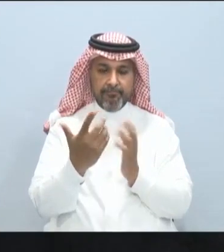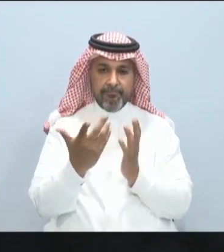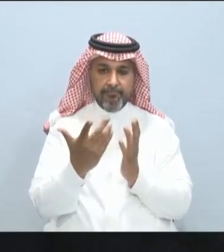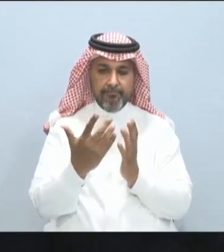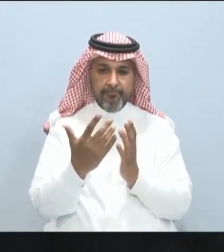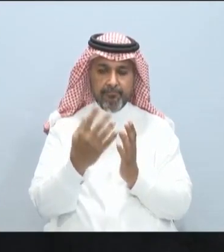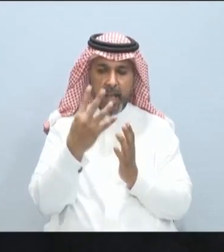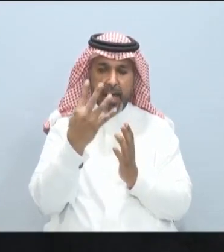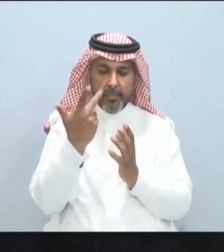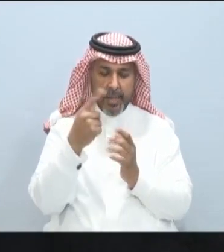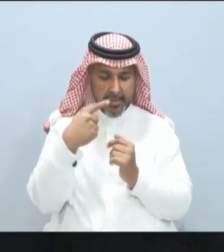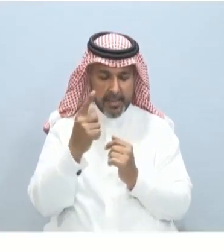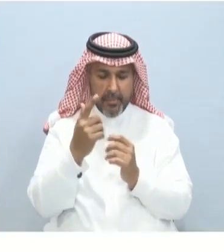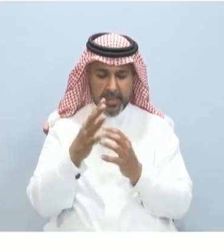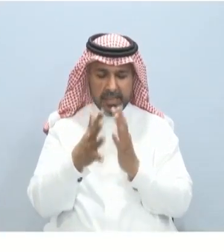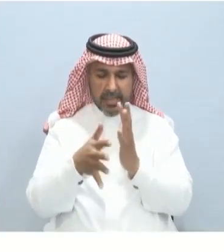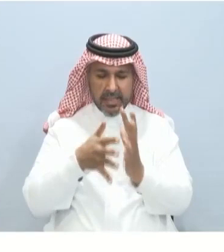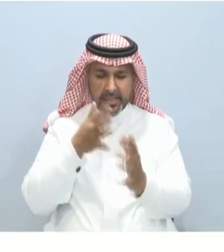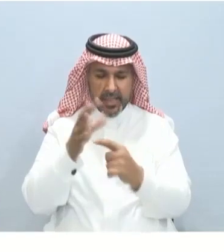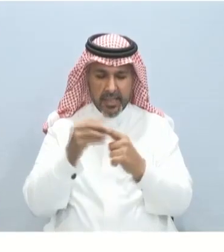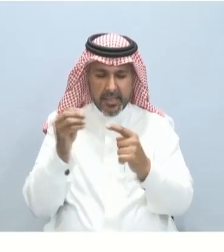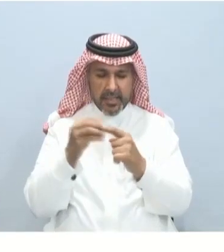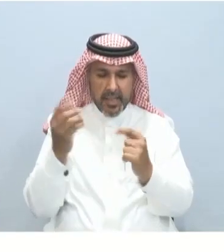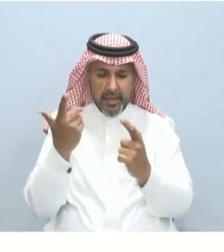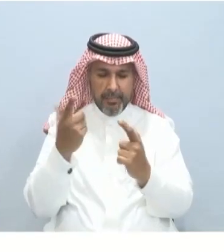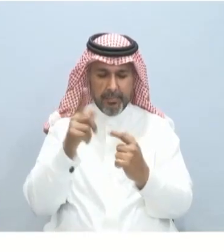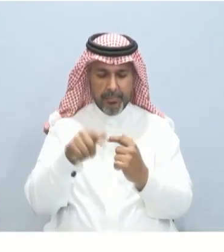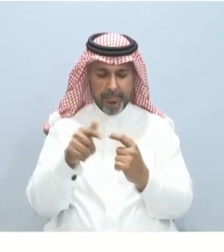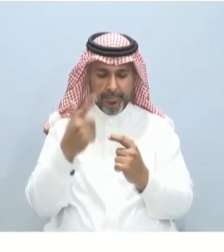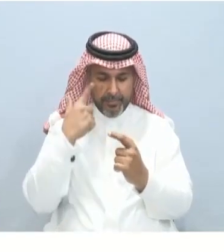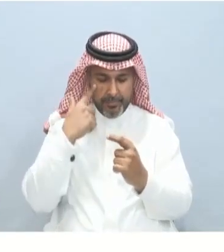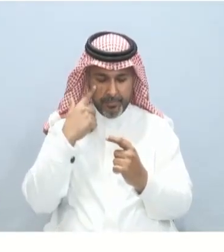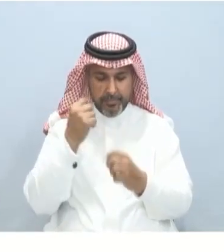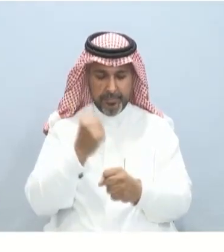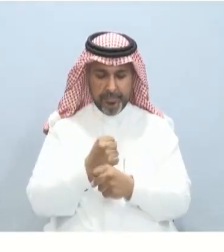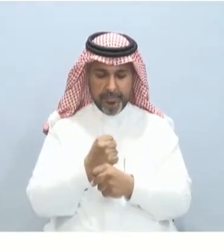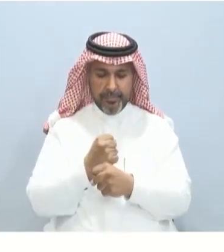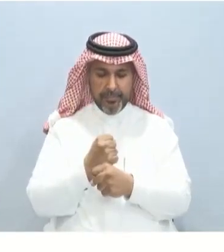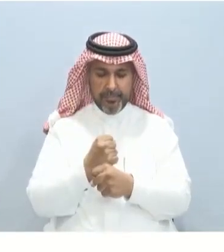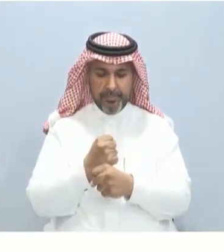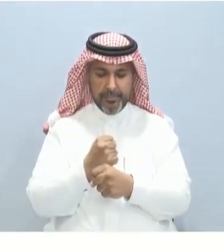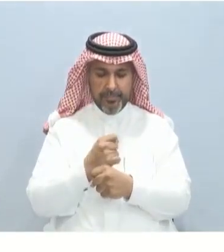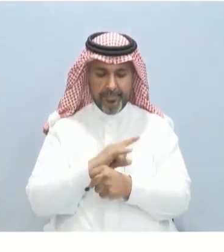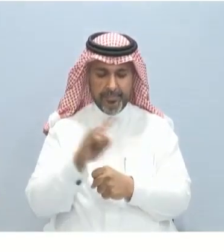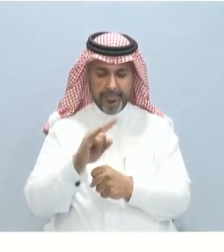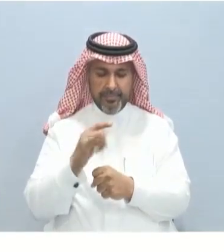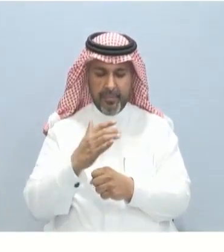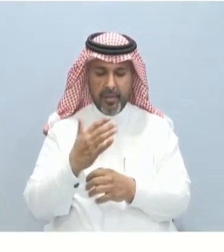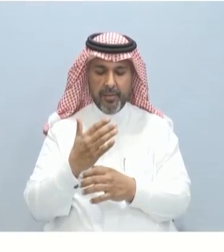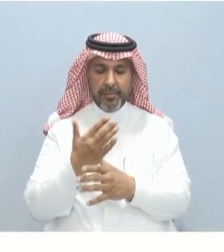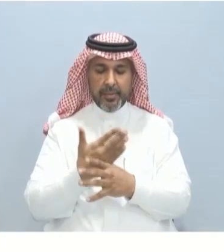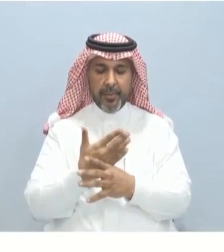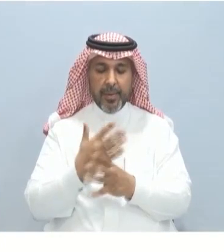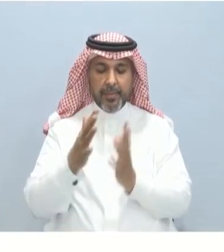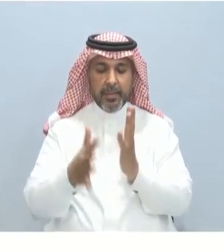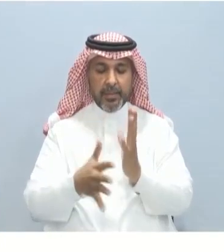هي مربع للاربعه لكن الاشاره السالبه هنا تجعلنا نعتبر الاجابه غير صائبه لابد ان